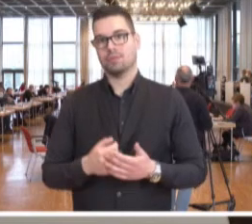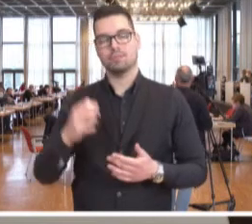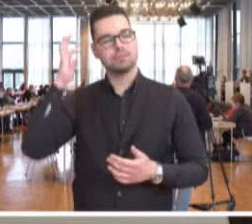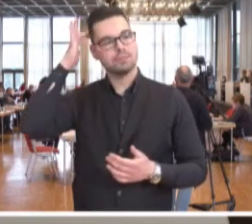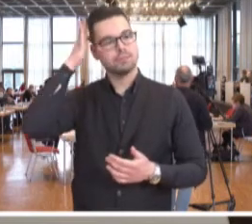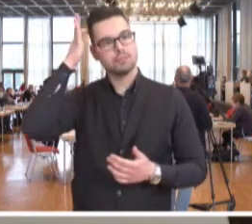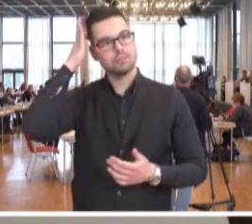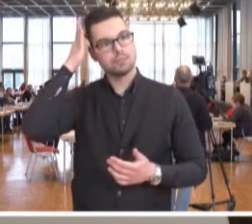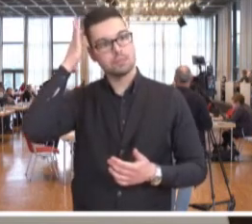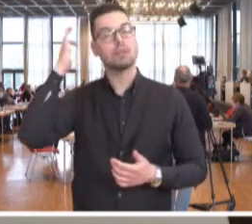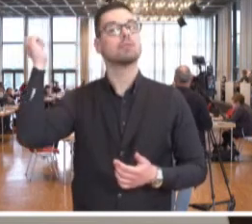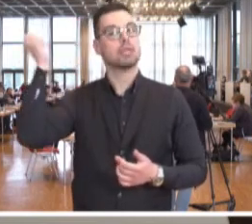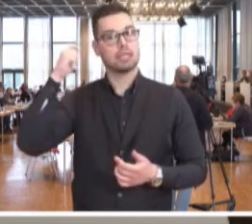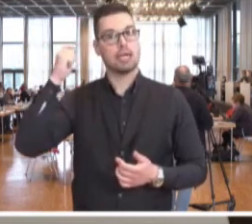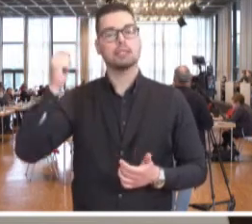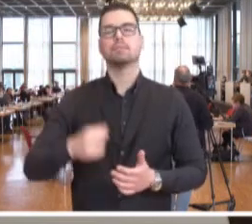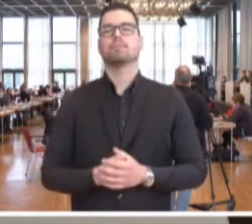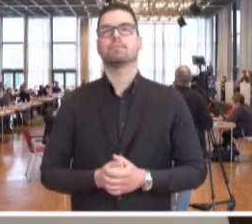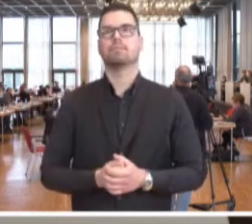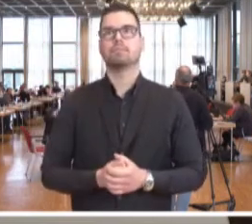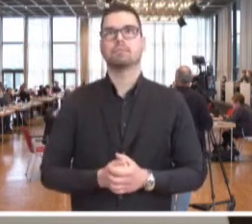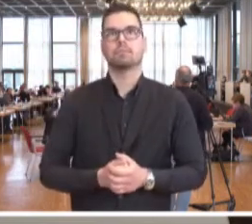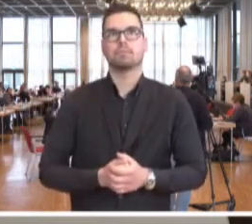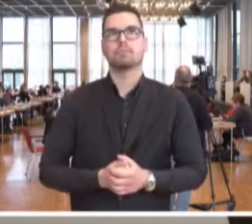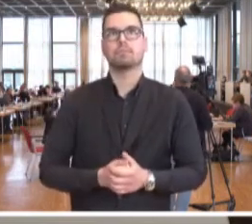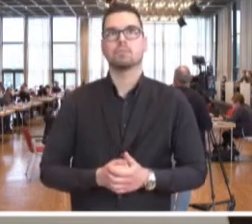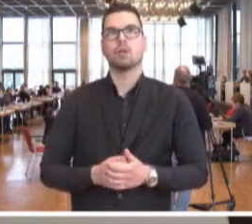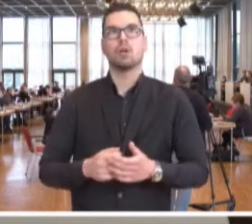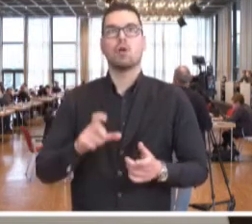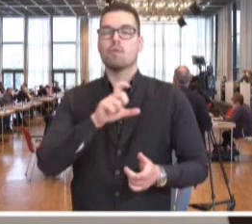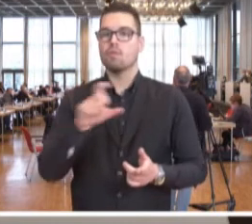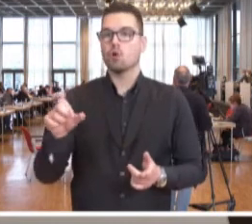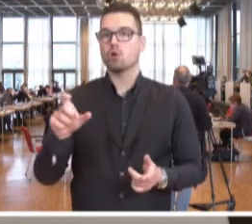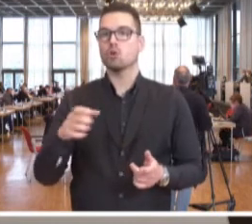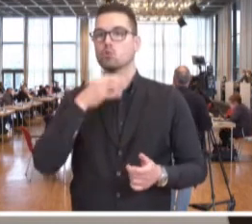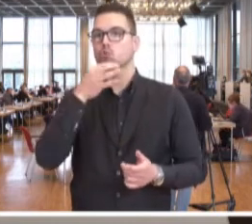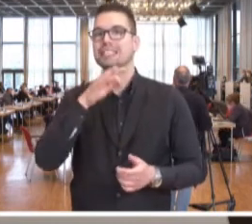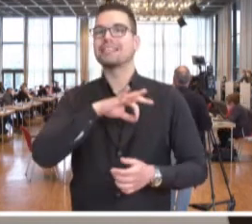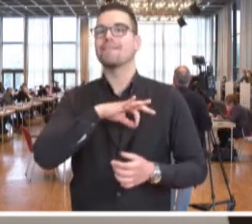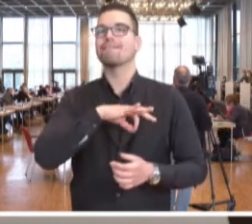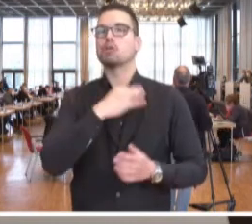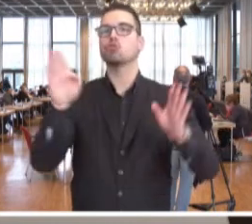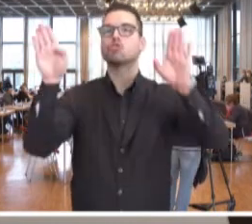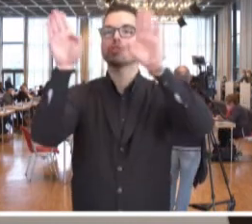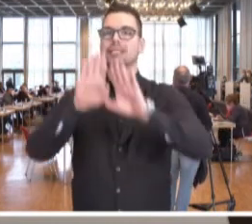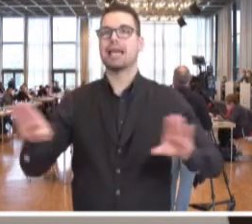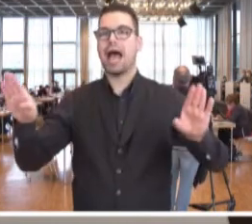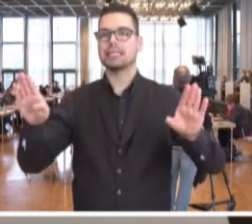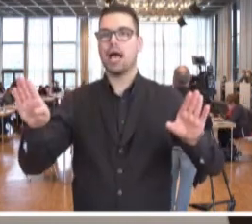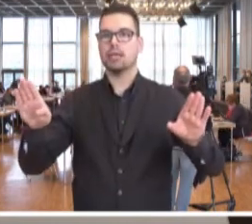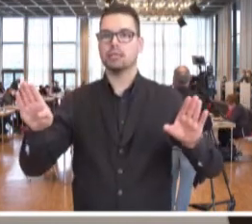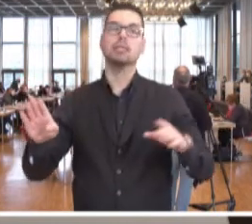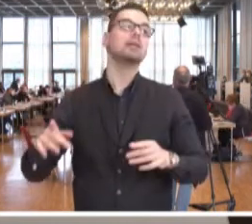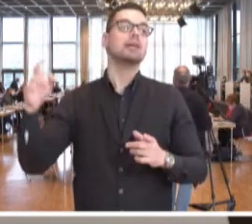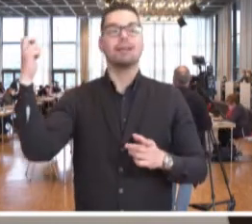hat. Ich erinnere daran, dass wir mit der Woche des jungen französischen Theaters hier in Saarbrücken versucht haben, damals